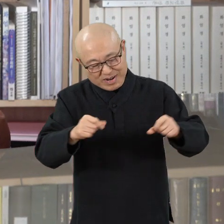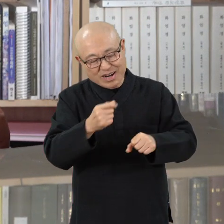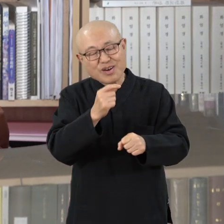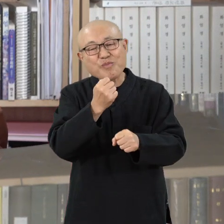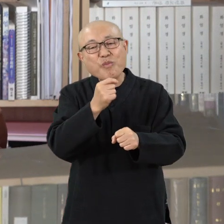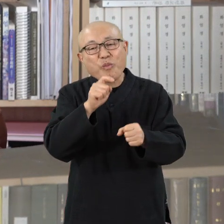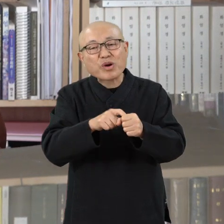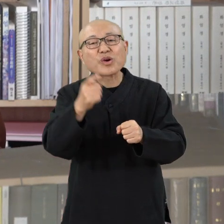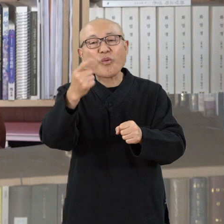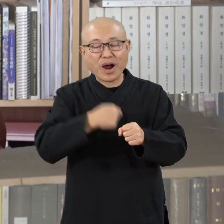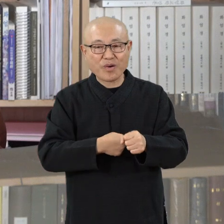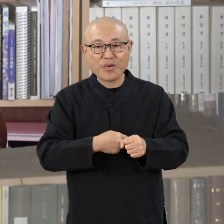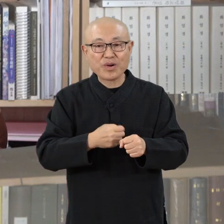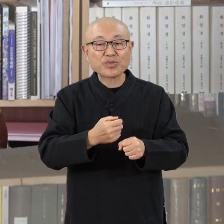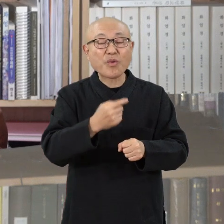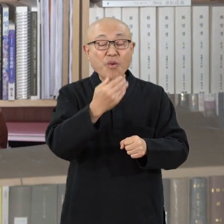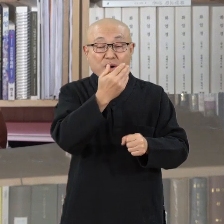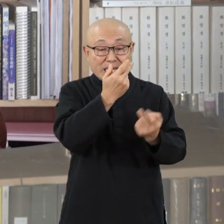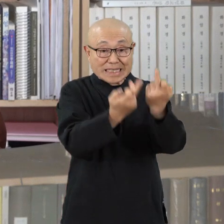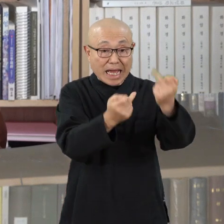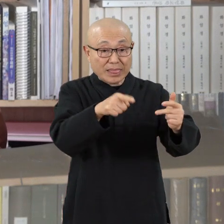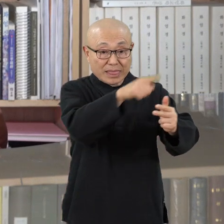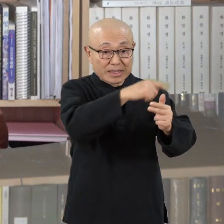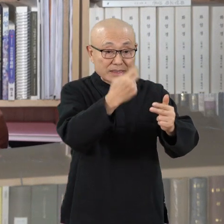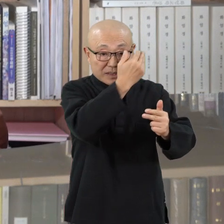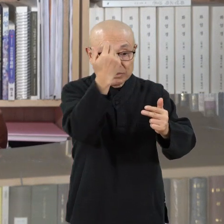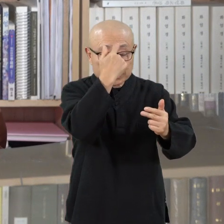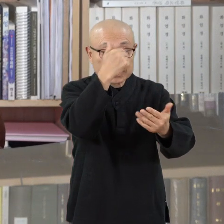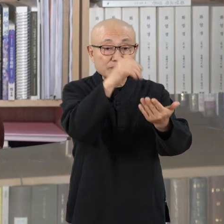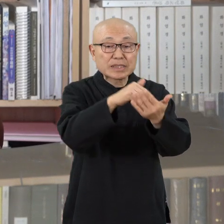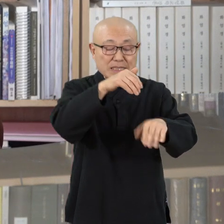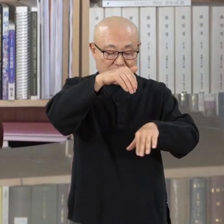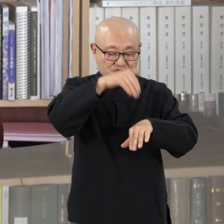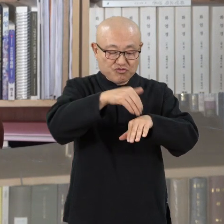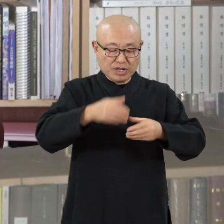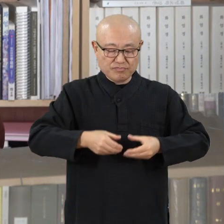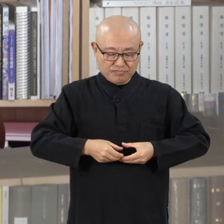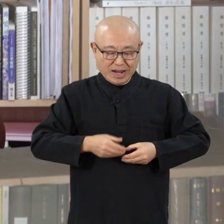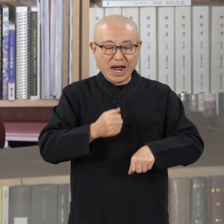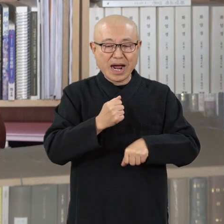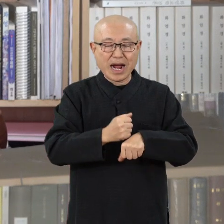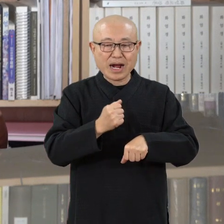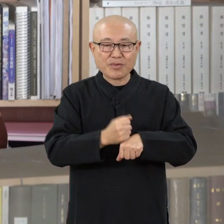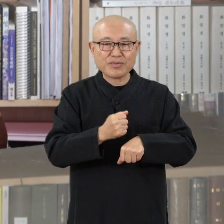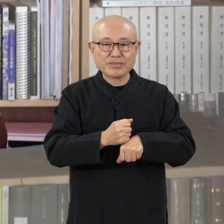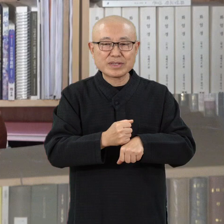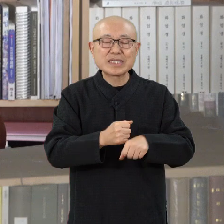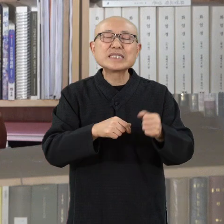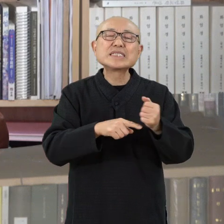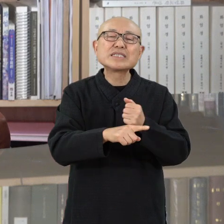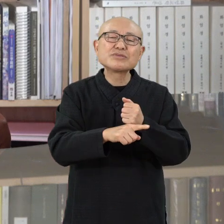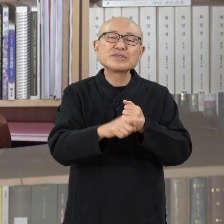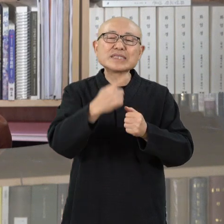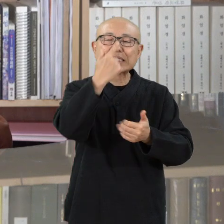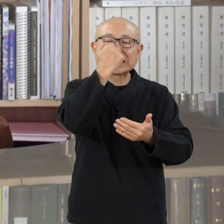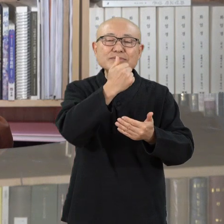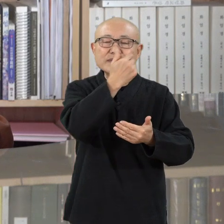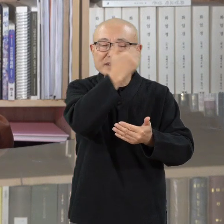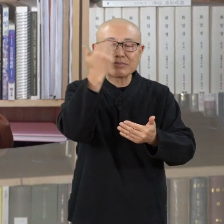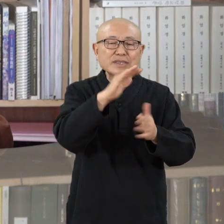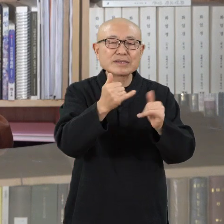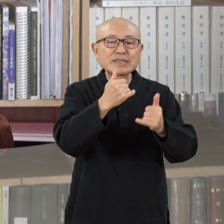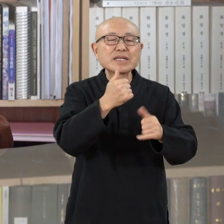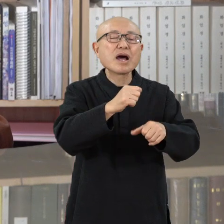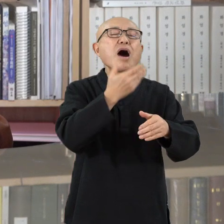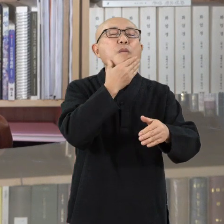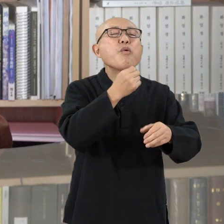왔고, 젊은 스님들이 그 천동산에서 수행을 하고 또 많은 일을 하는 것은 그들의 공덕이다. 이